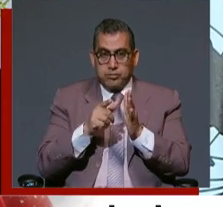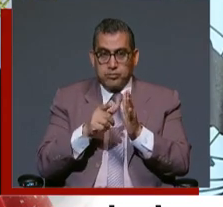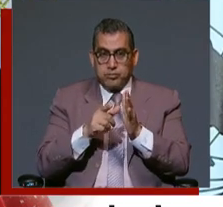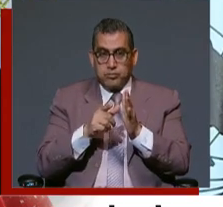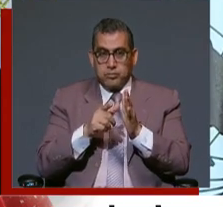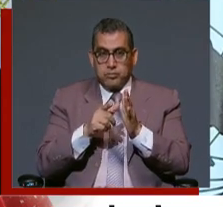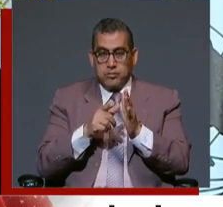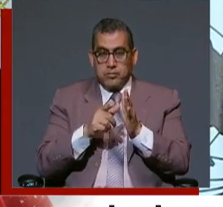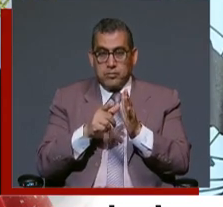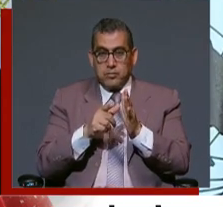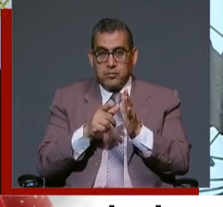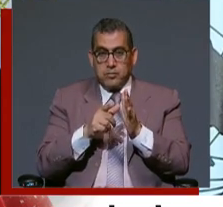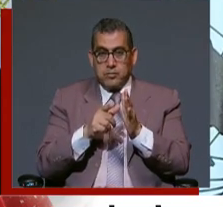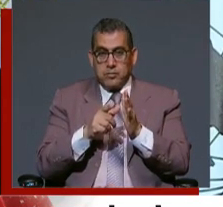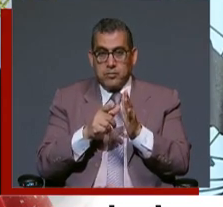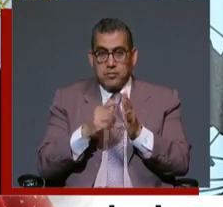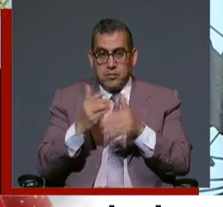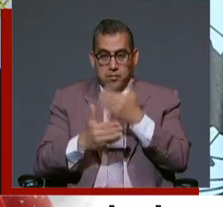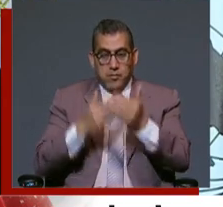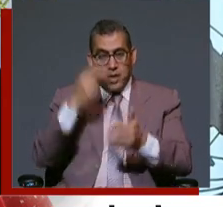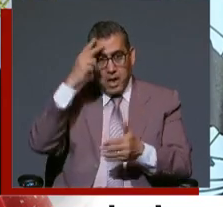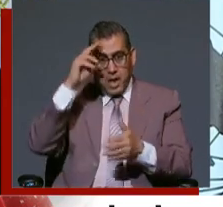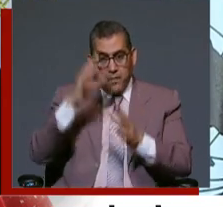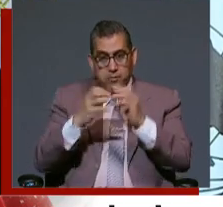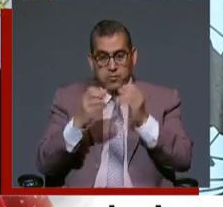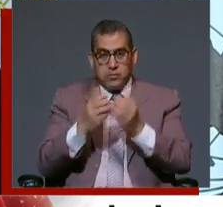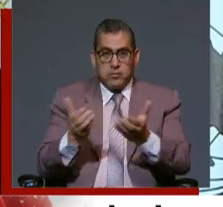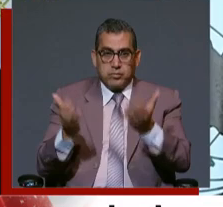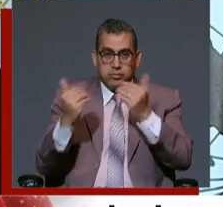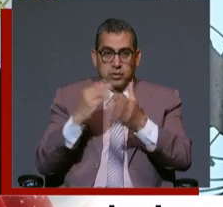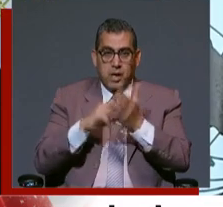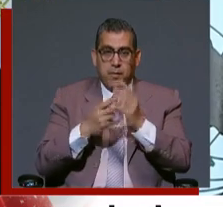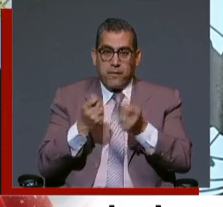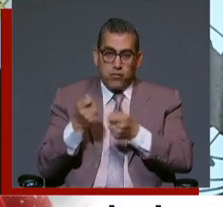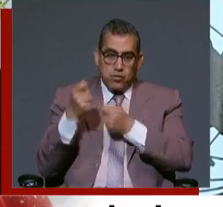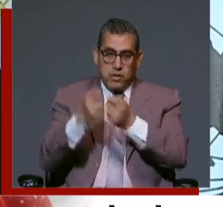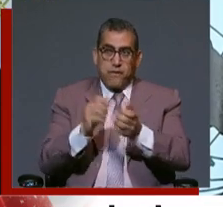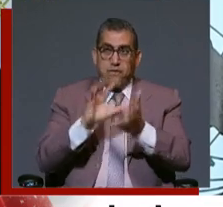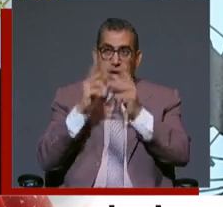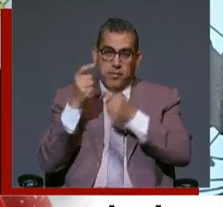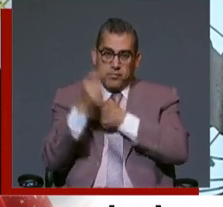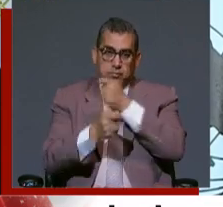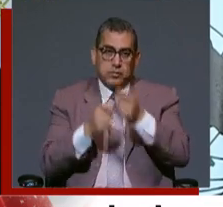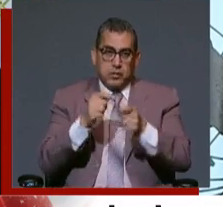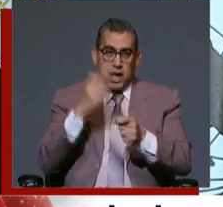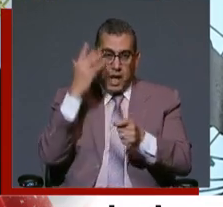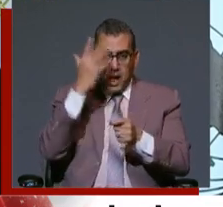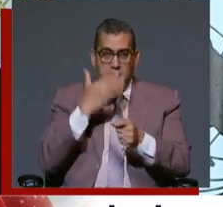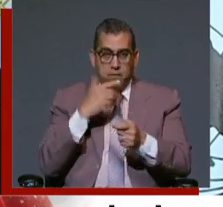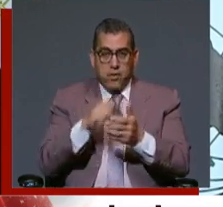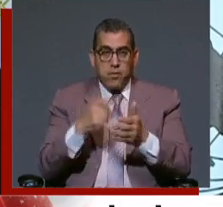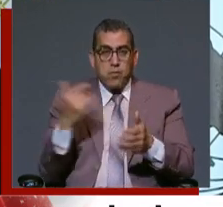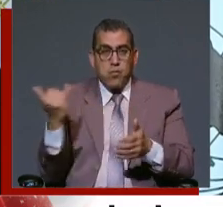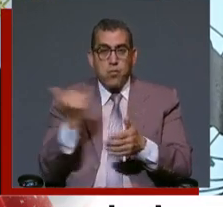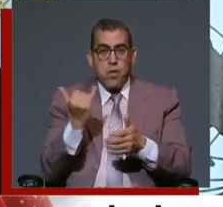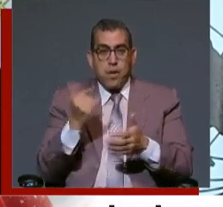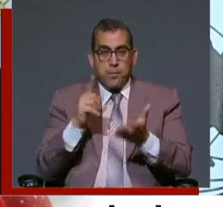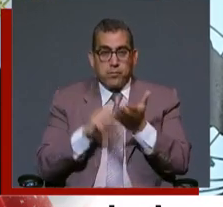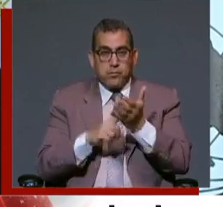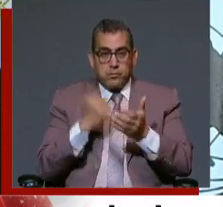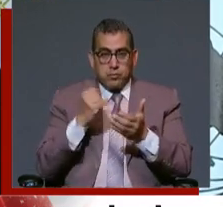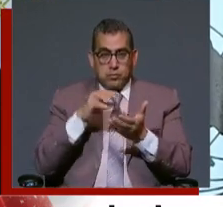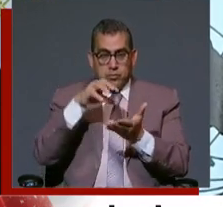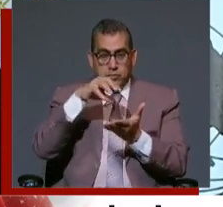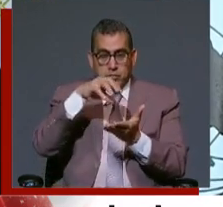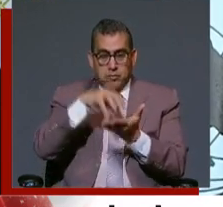وصامدة بما يعني تعبئة لموارد مالية عالمية. ومن الأهمية أيضا بمكان